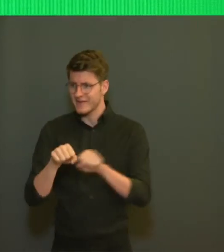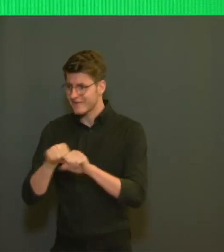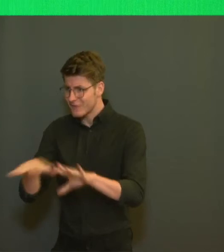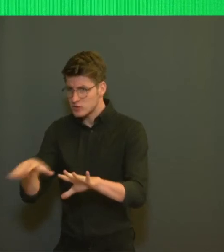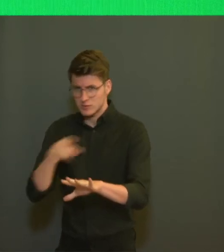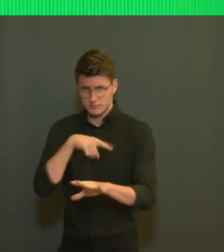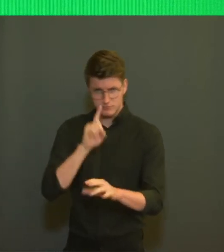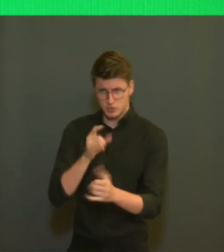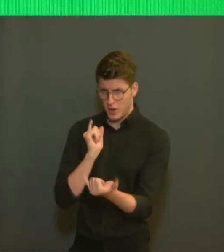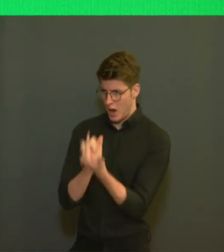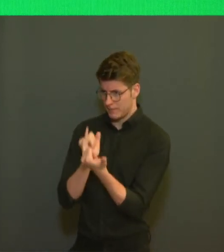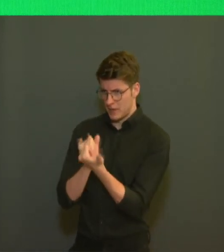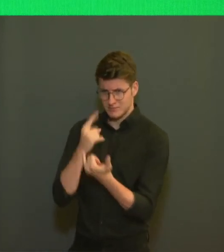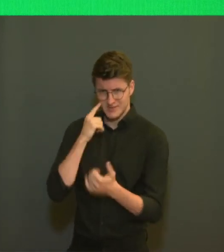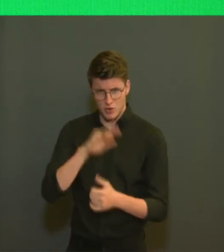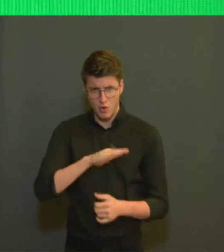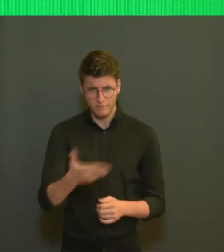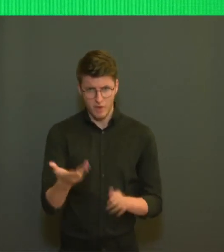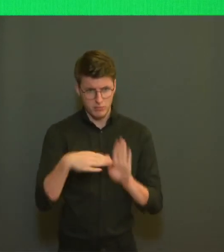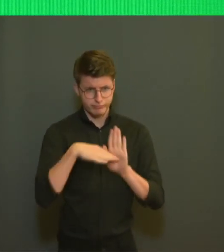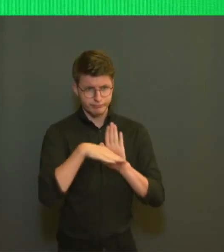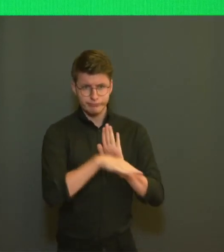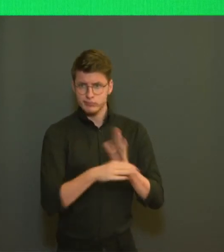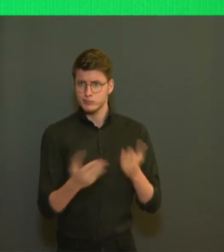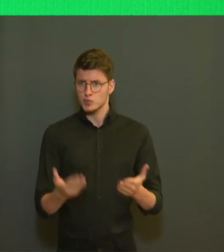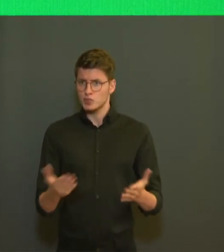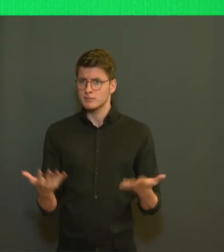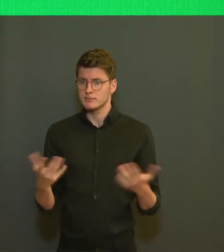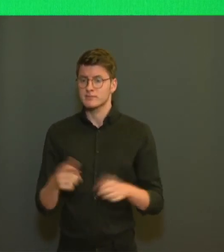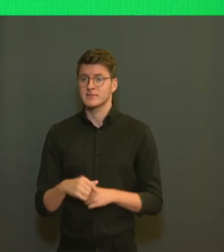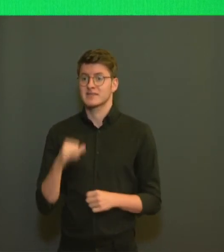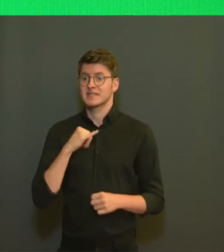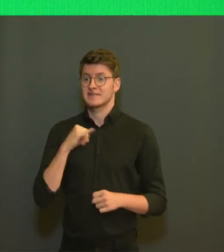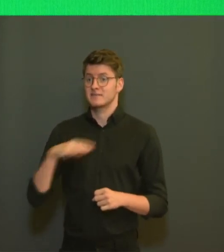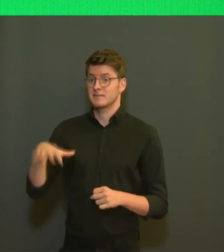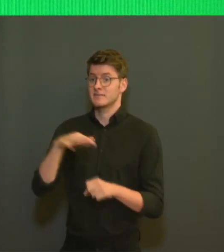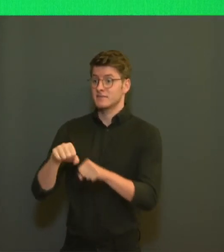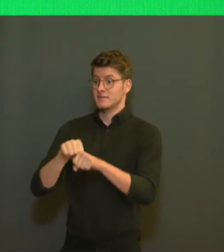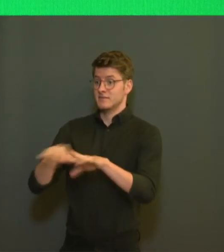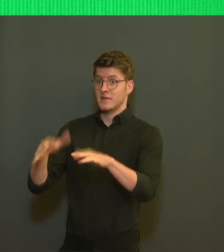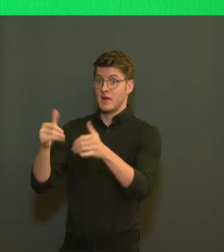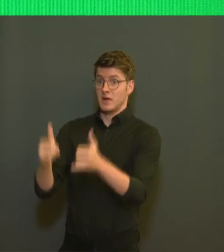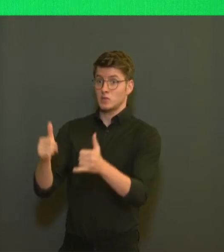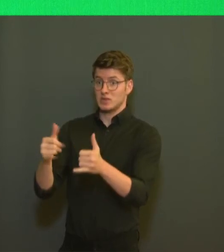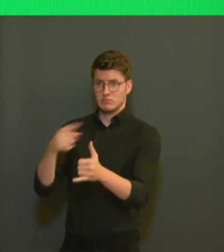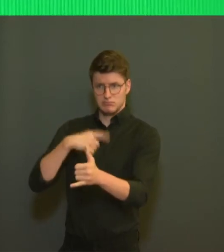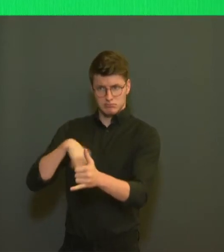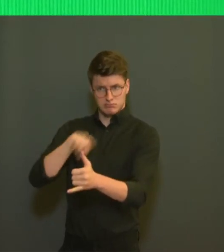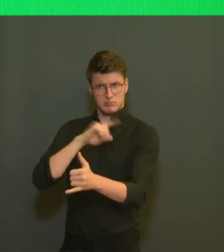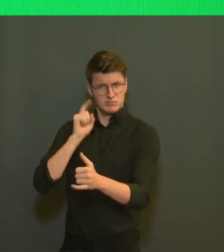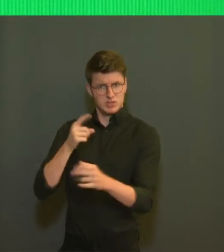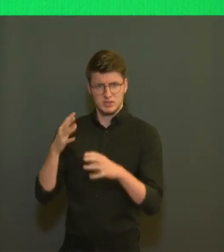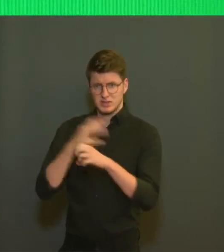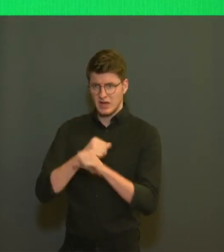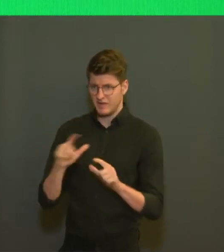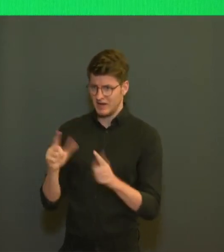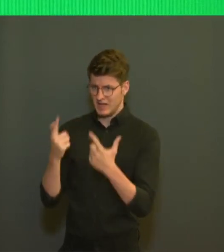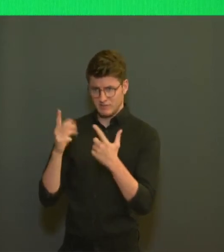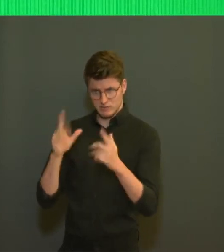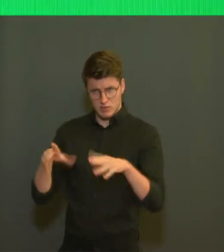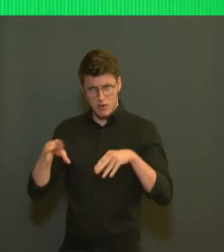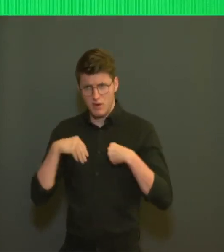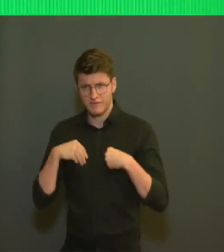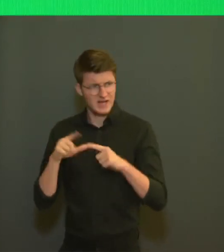leren als maatschappij samenleven met het aanwezige virus. Op deze manier bouwen we samen aan een weerbare en leefbare